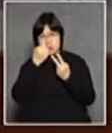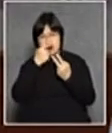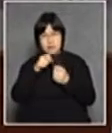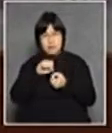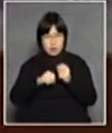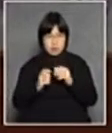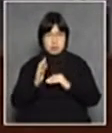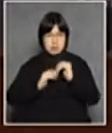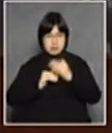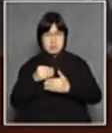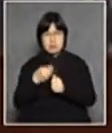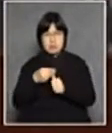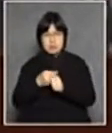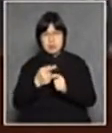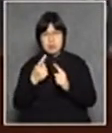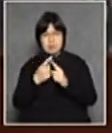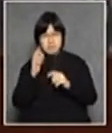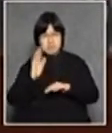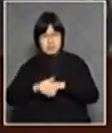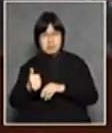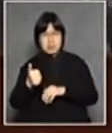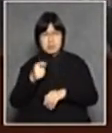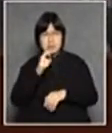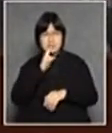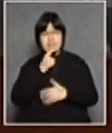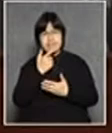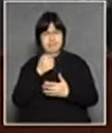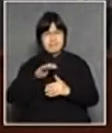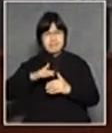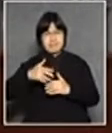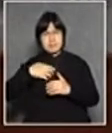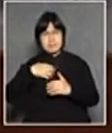業啊，培育人才等等。一點我實在有保留。